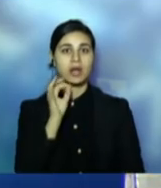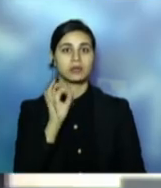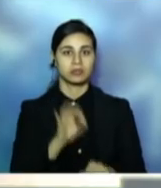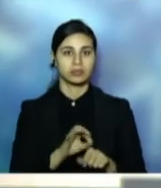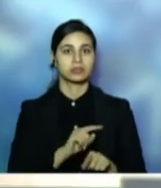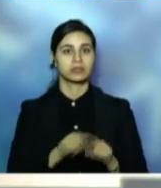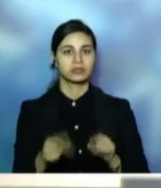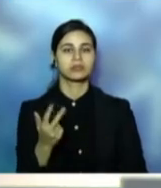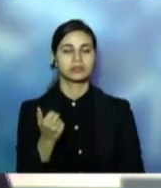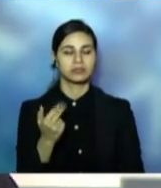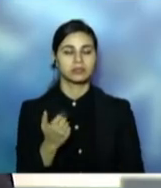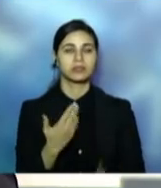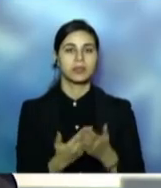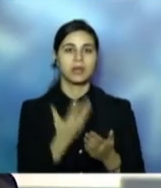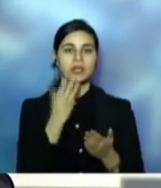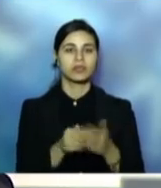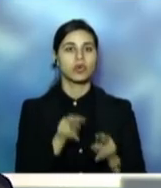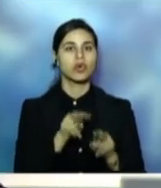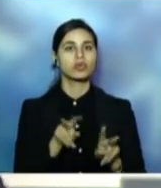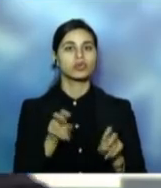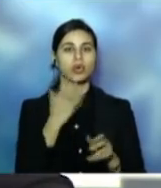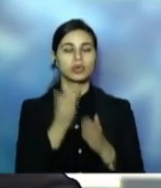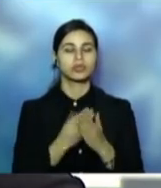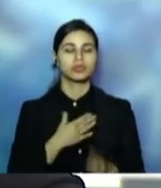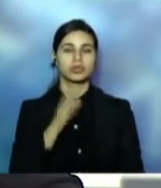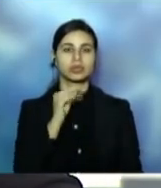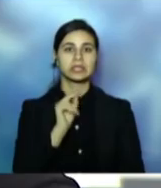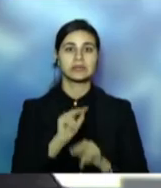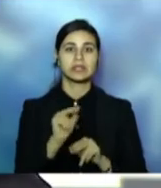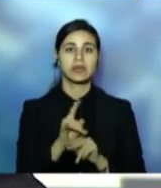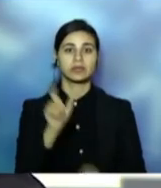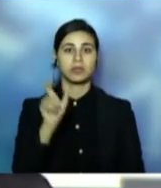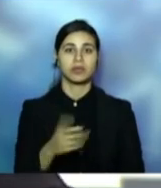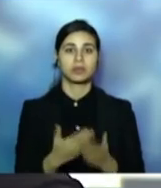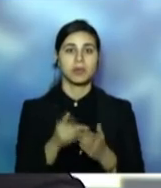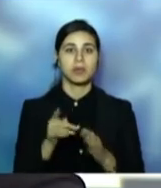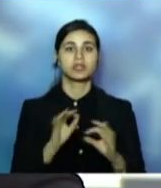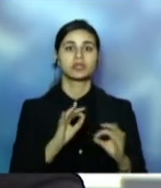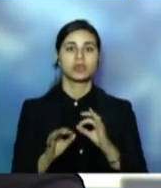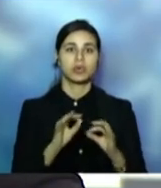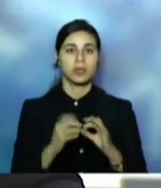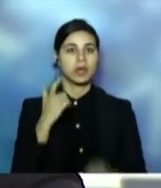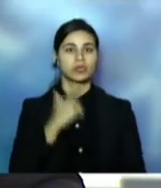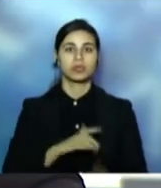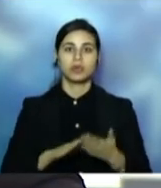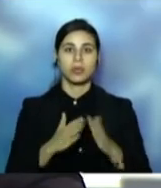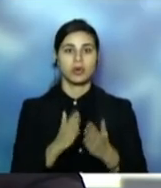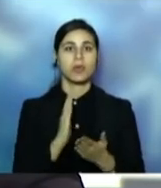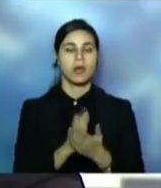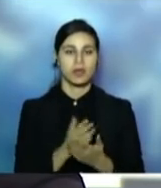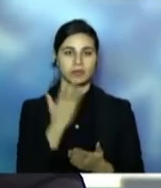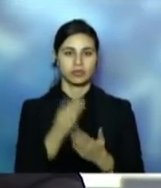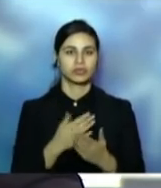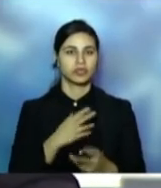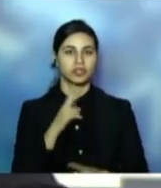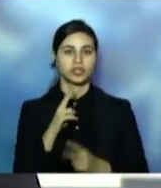აუცილებლად. რას ნიშნავს თვითკონტროლის პრინციპი? ჩვენ როდესაც ვასწავლეთ ბავშვს, თუ მას ნორმალური სომატური მდგომარეობა აქვს, ანუ